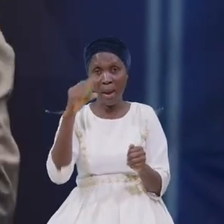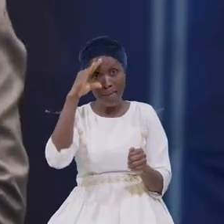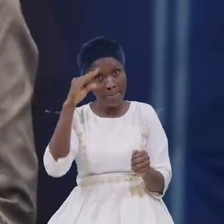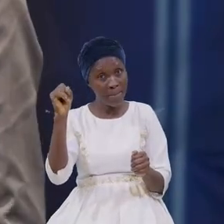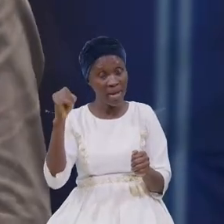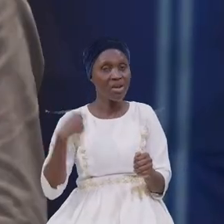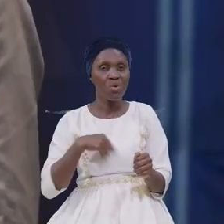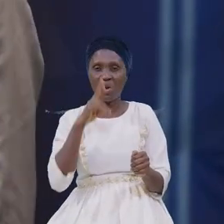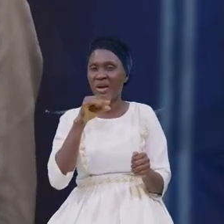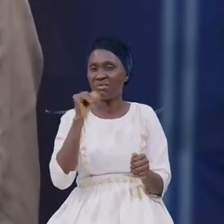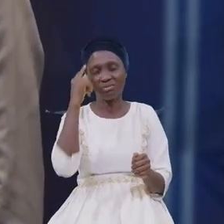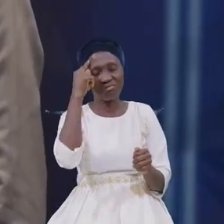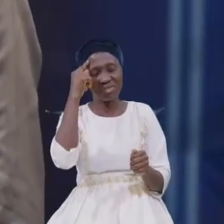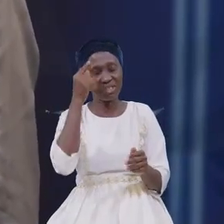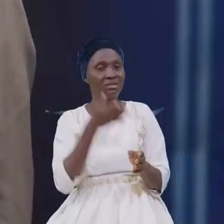pas bien,